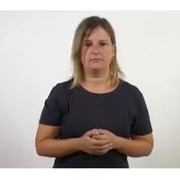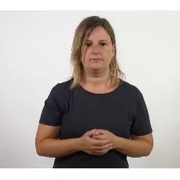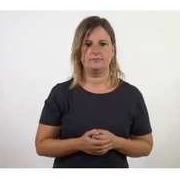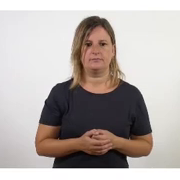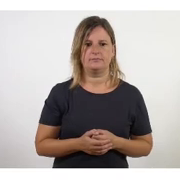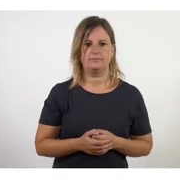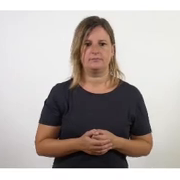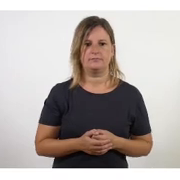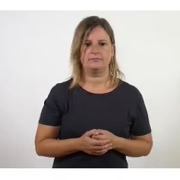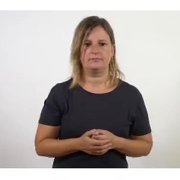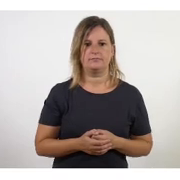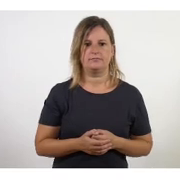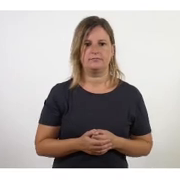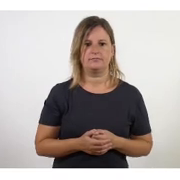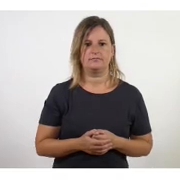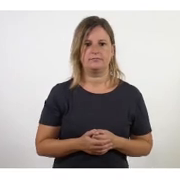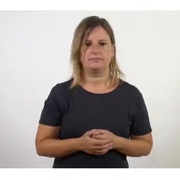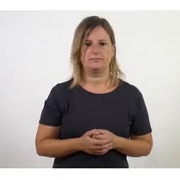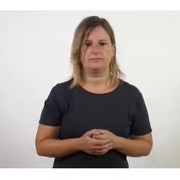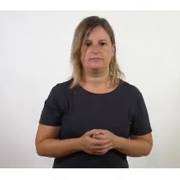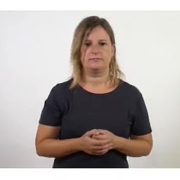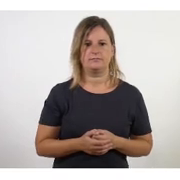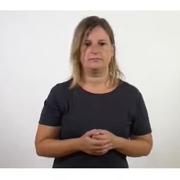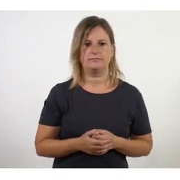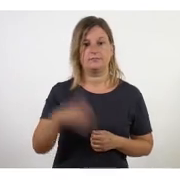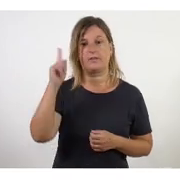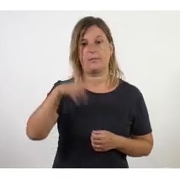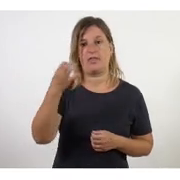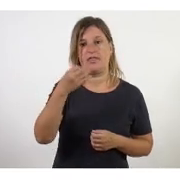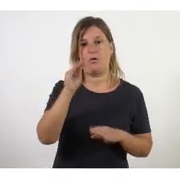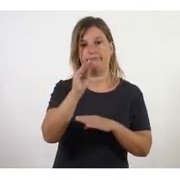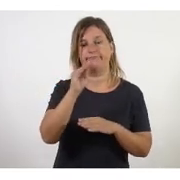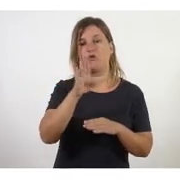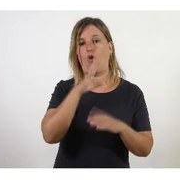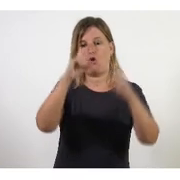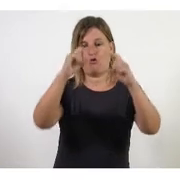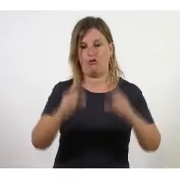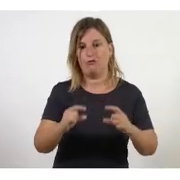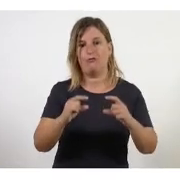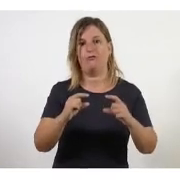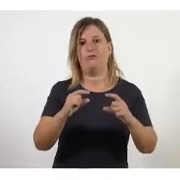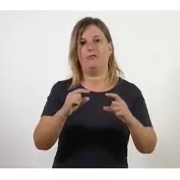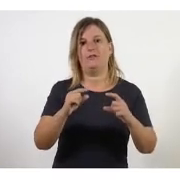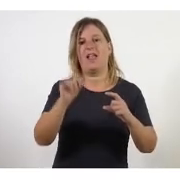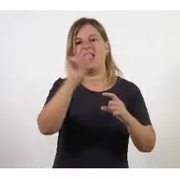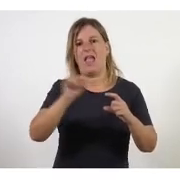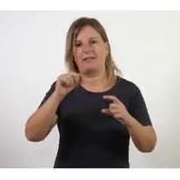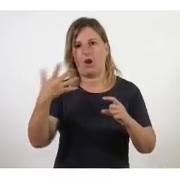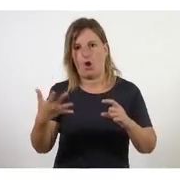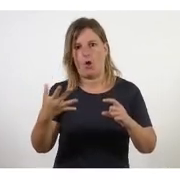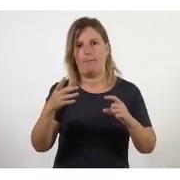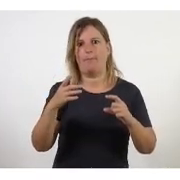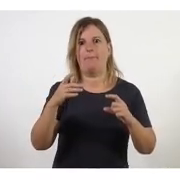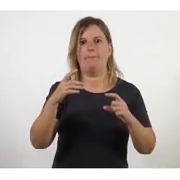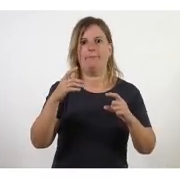falta és editar-lo i la posició a la part inferior. Vale? Haureu de fer una miqueta més de tocs sobre